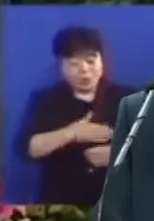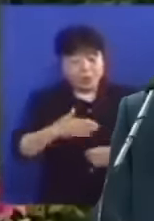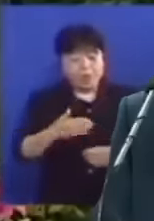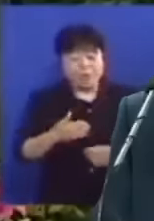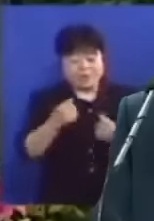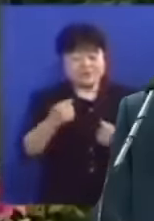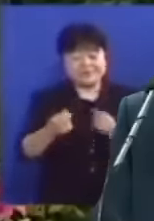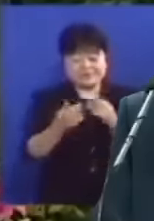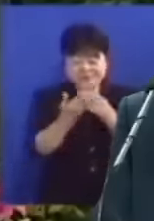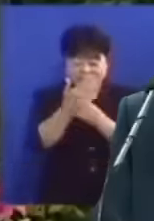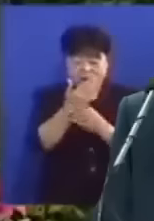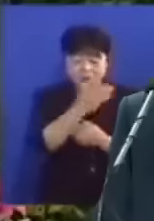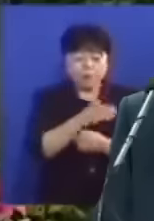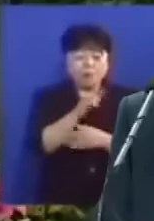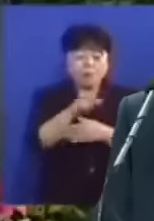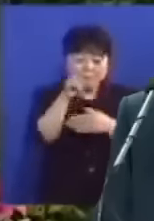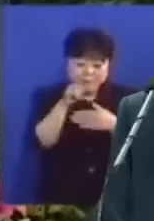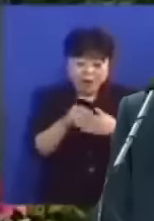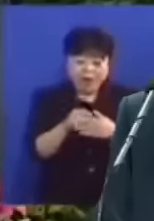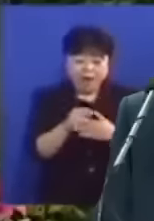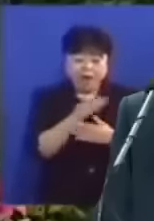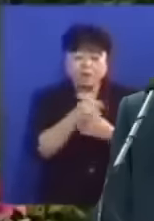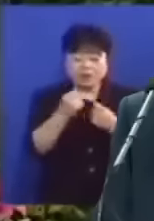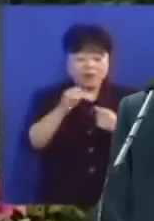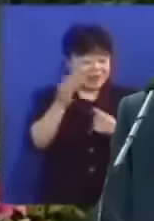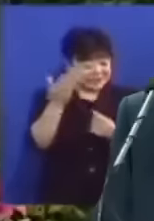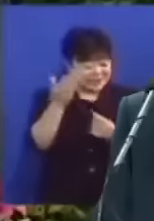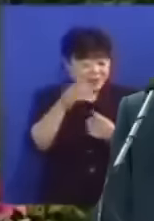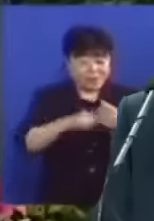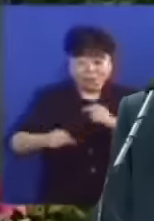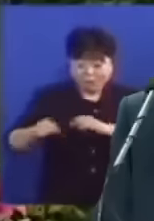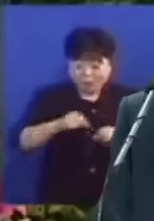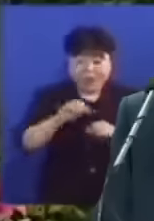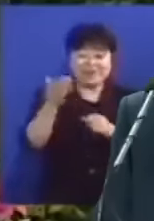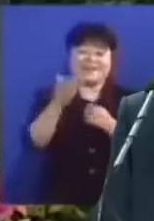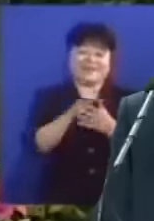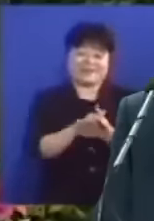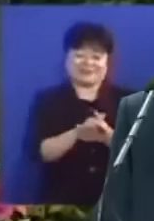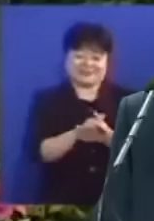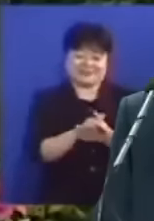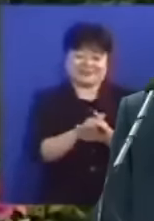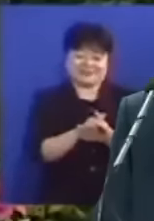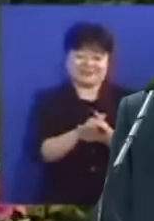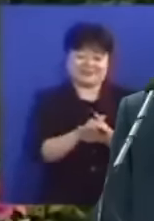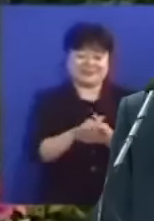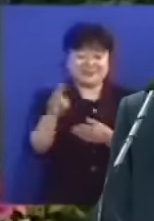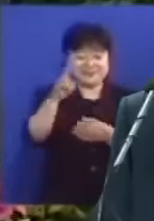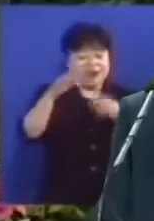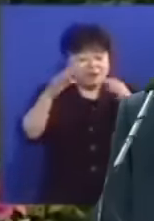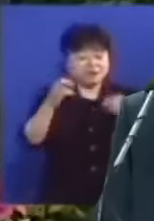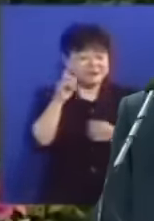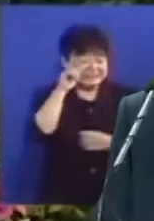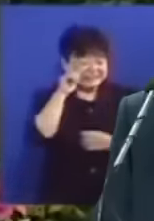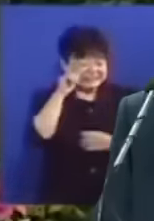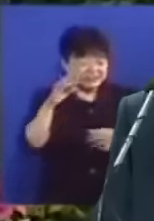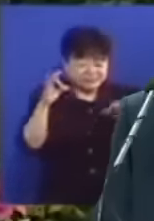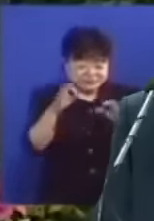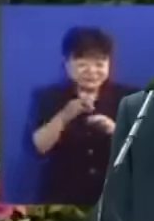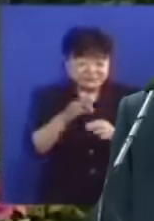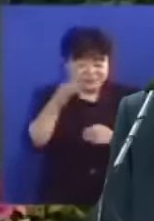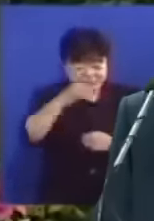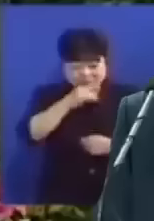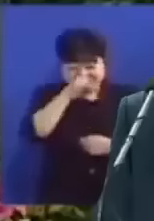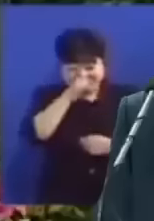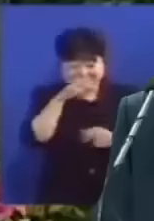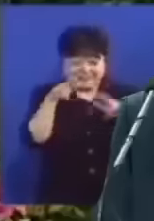저항력이 생겨서 몸과 마음이 더 건강해지고 활발하게 된다는 것입니다. 이러한 음악은 스트레스 해소에 효과가